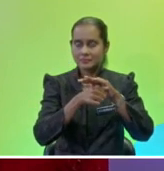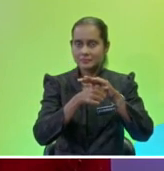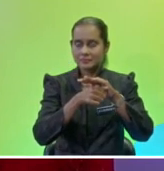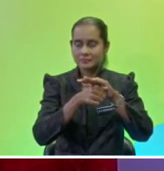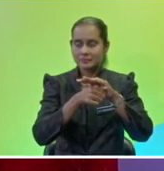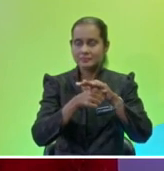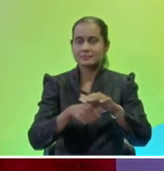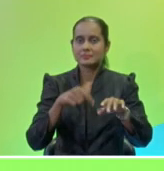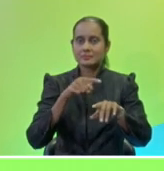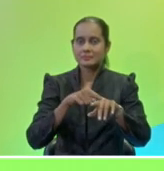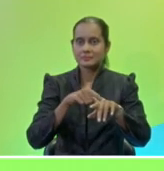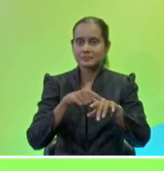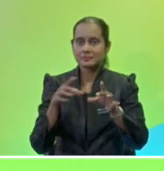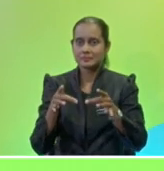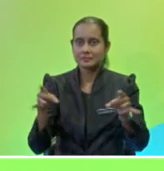ibunya